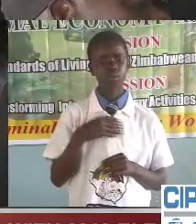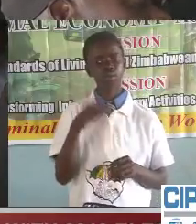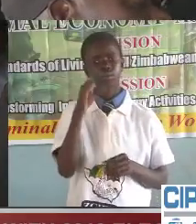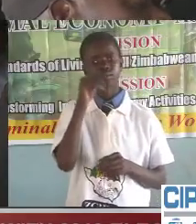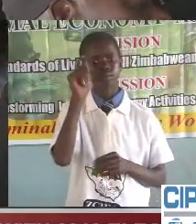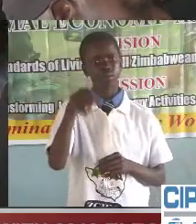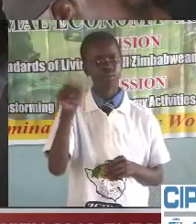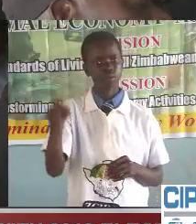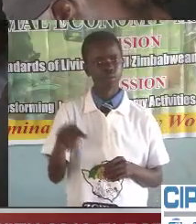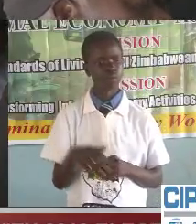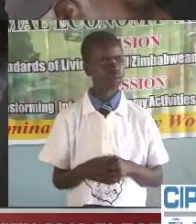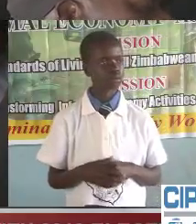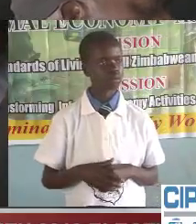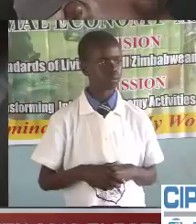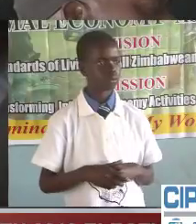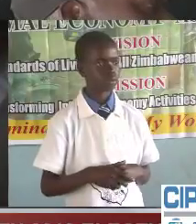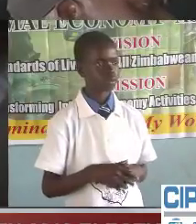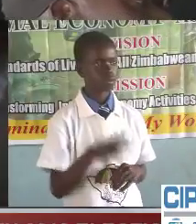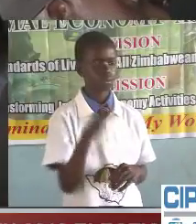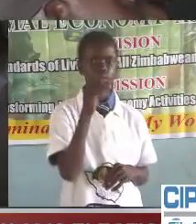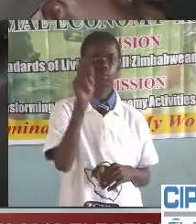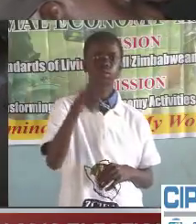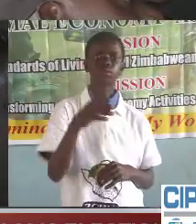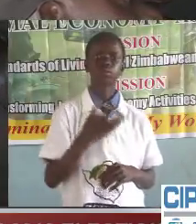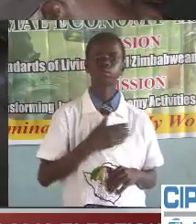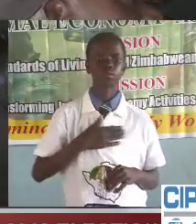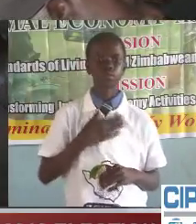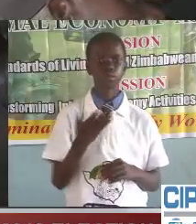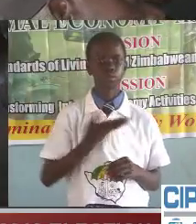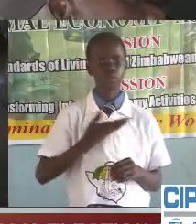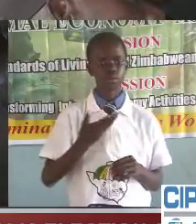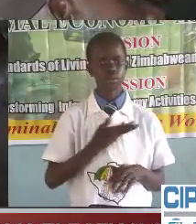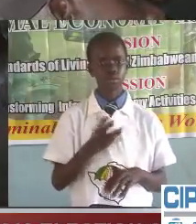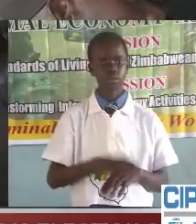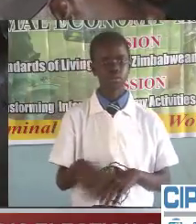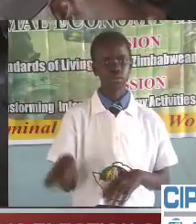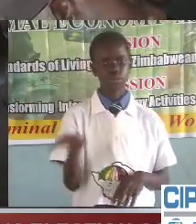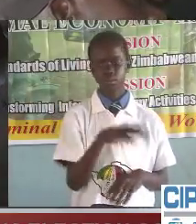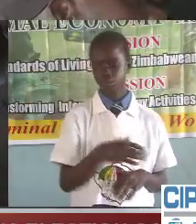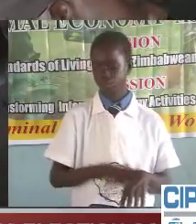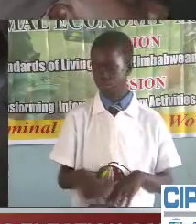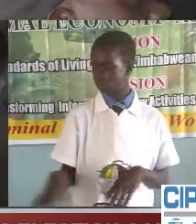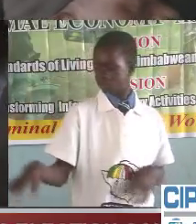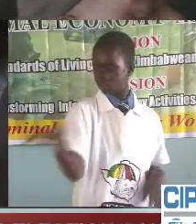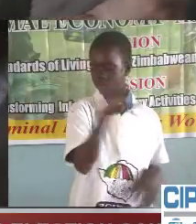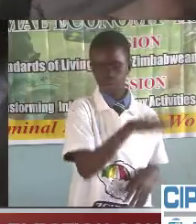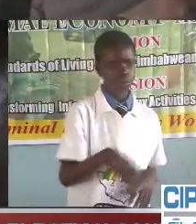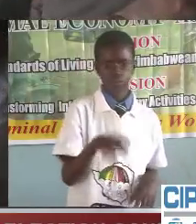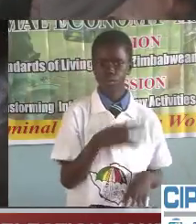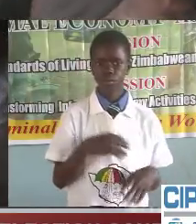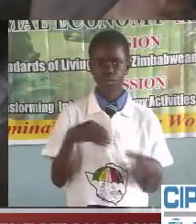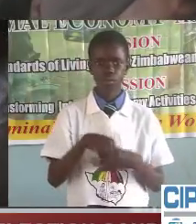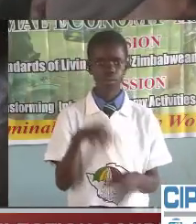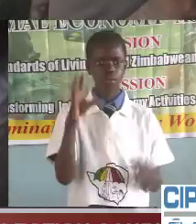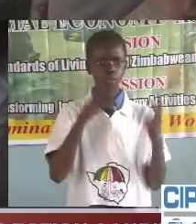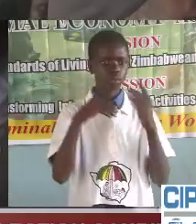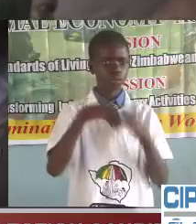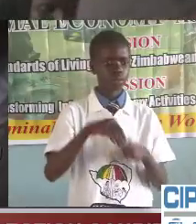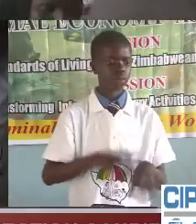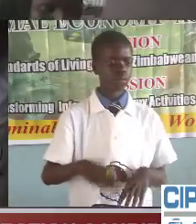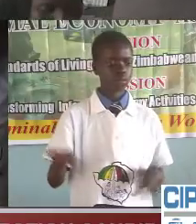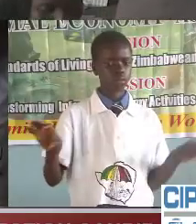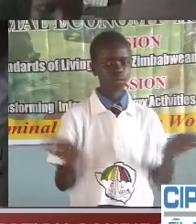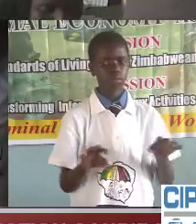Hazvirevi kuti ndiite mutungamiriri wevanhu vose ndinofanira kunge ndichiitawo zvavanoita, asi ndinofanira